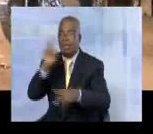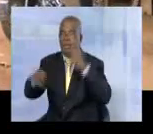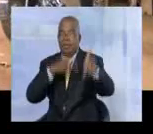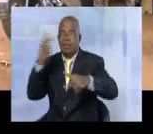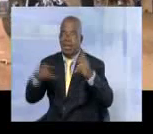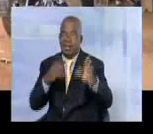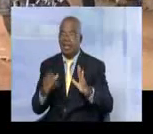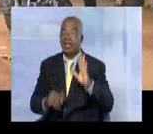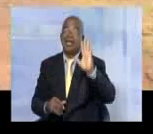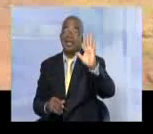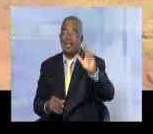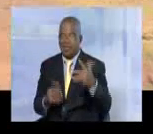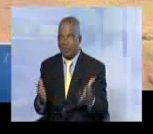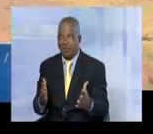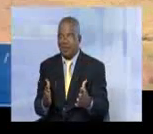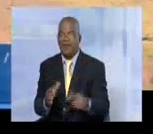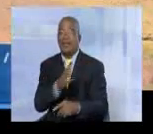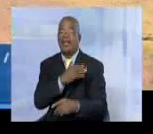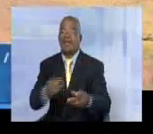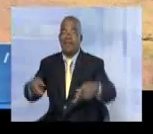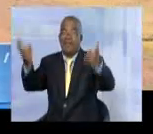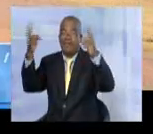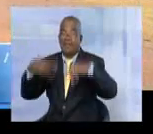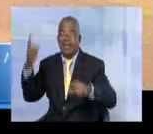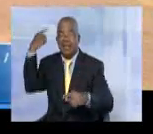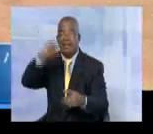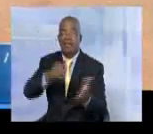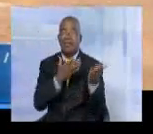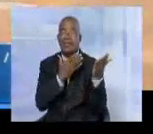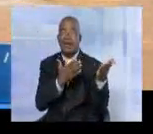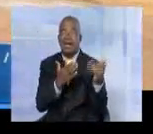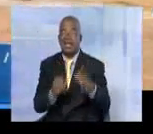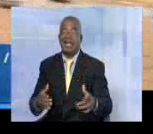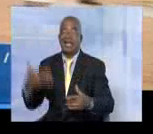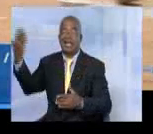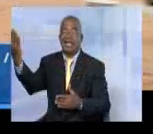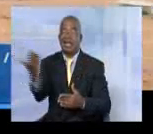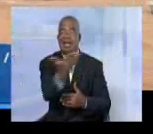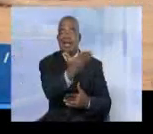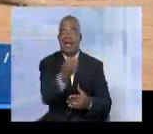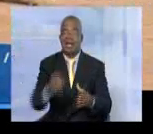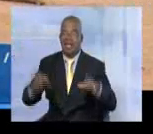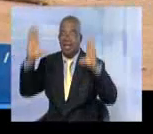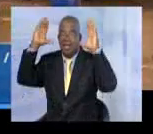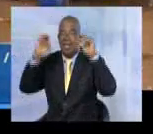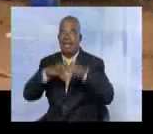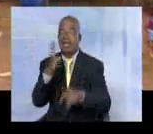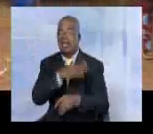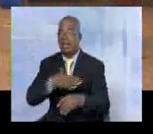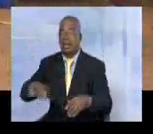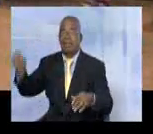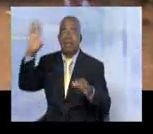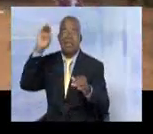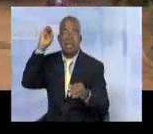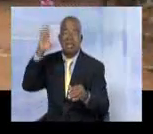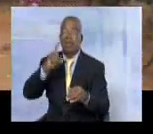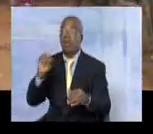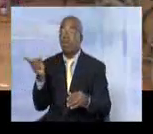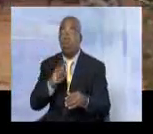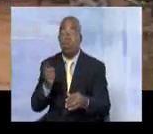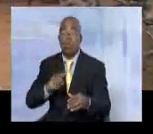pour effectuer le déplacement à Béoumé où le président Alassane Ouattara animera un meeting le 27